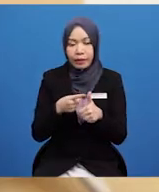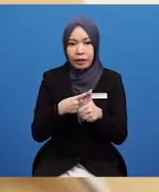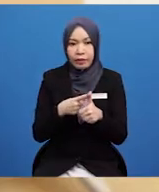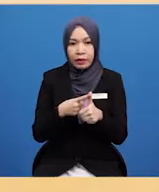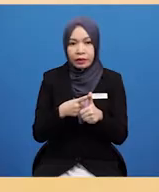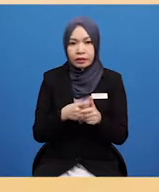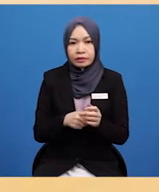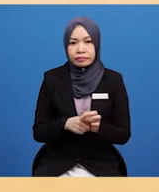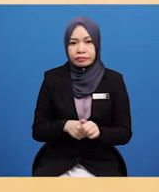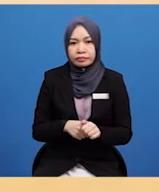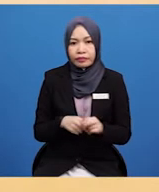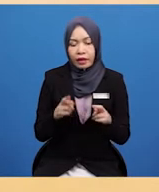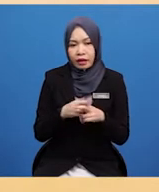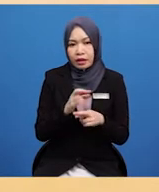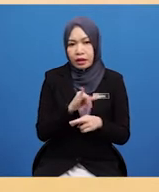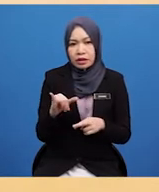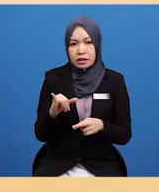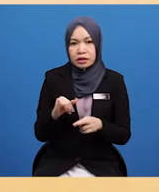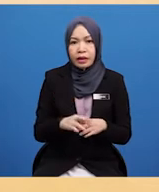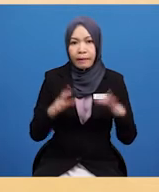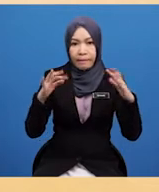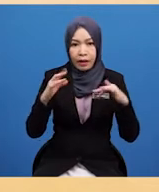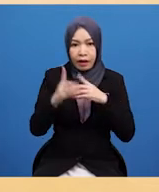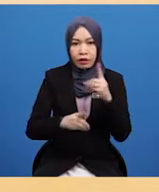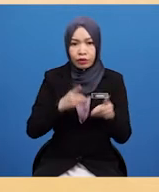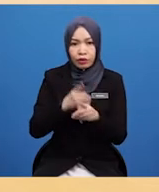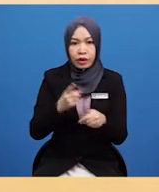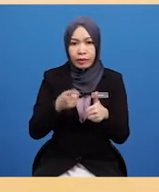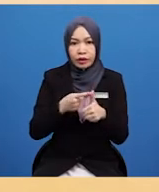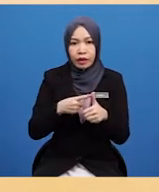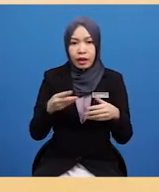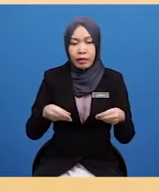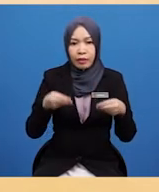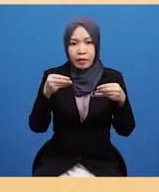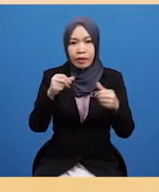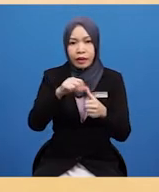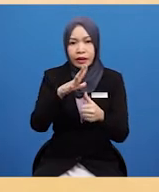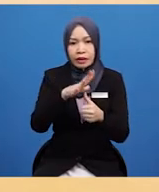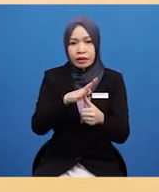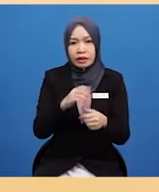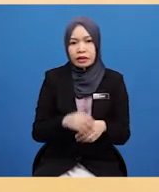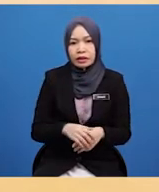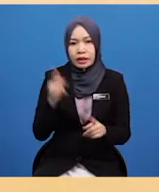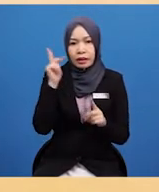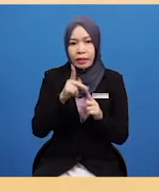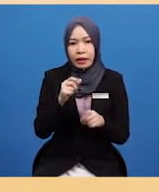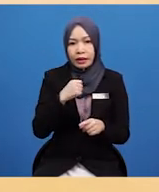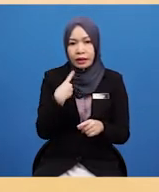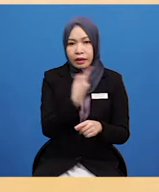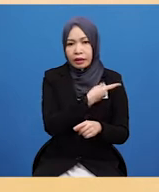Kesimpulannya, Perang Dunia Pertama telah memberikan iktibar kepada kita tentang keamanan dunia.